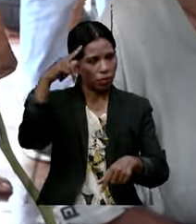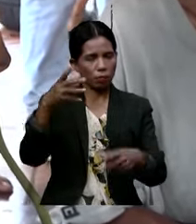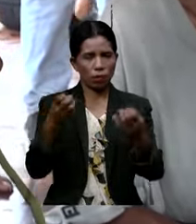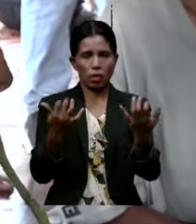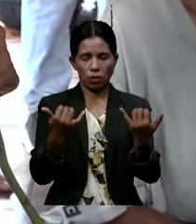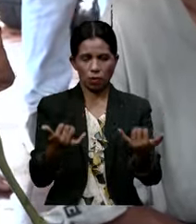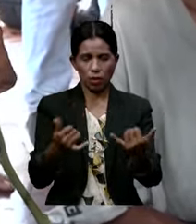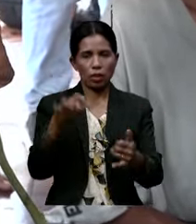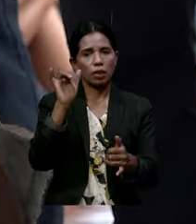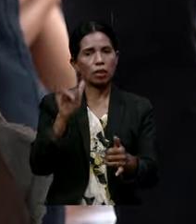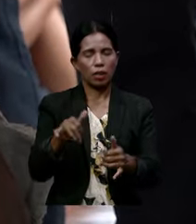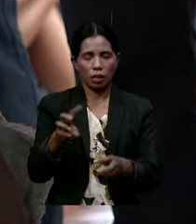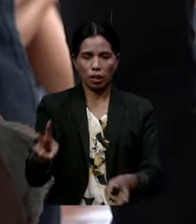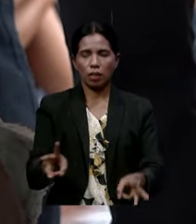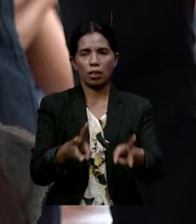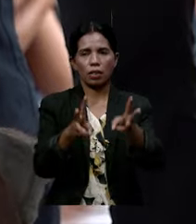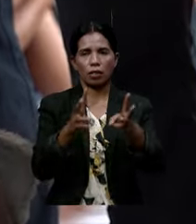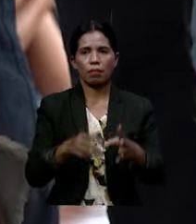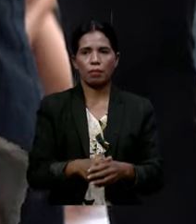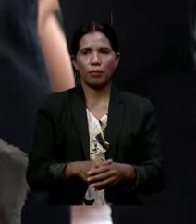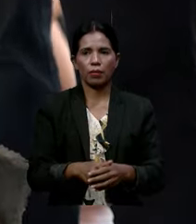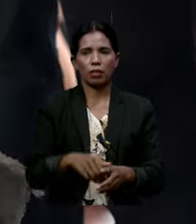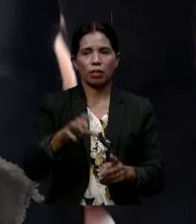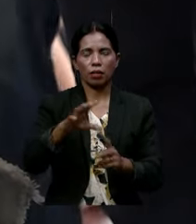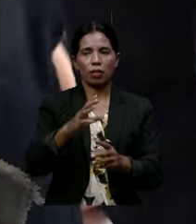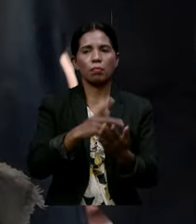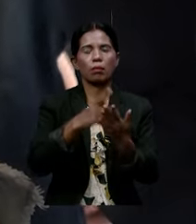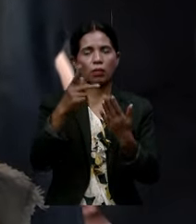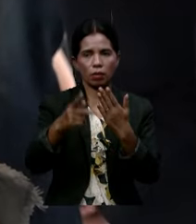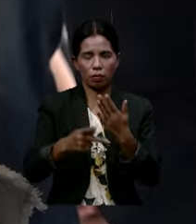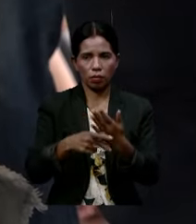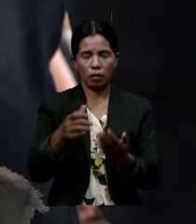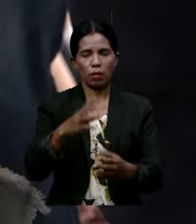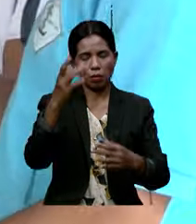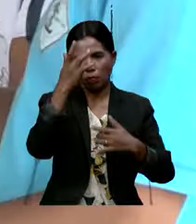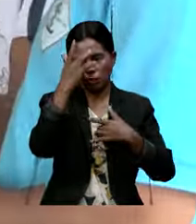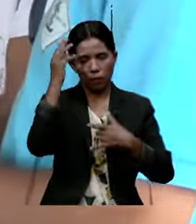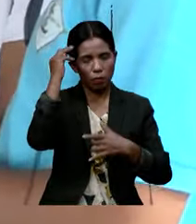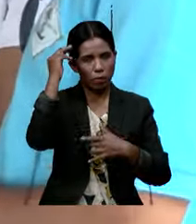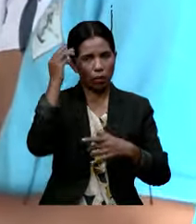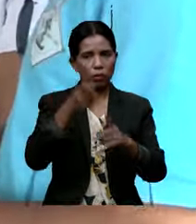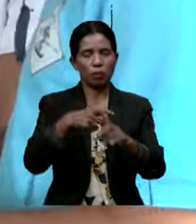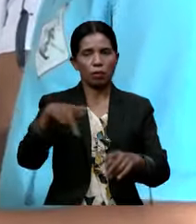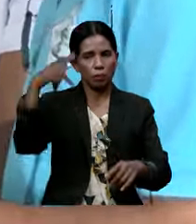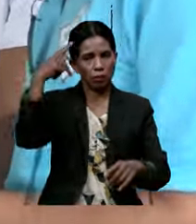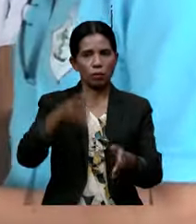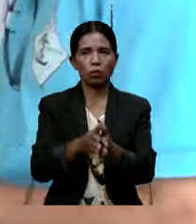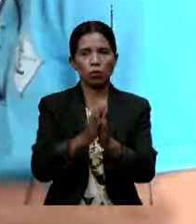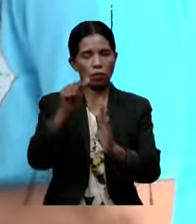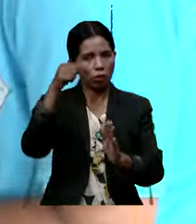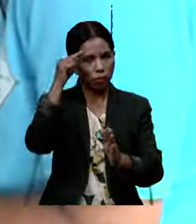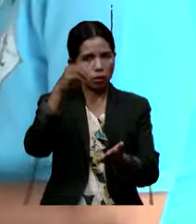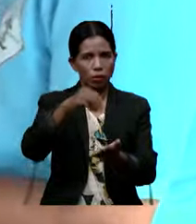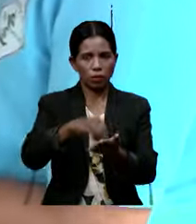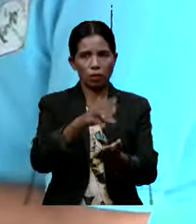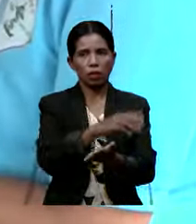magdadaung ne abandonadu hela ya dalaninin. Nune koordinador ba programa asistensia moras mental husi pradet husu ba governo atu tau